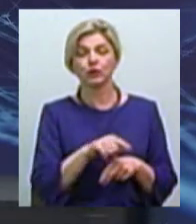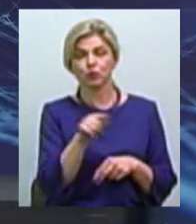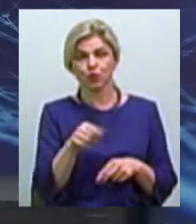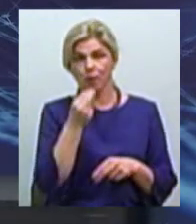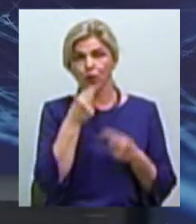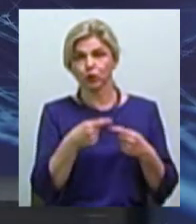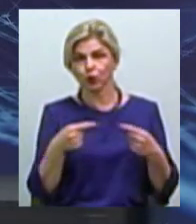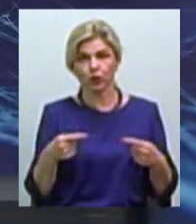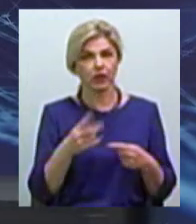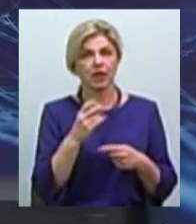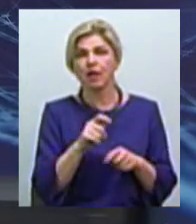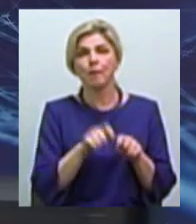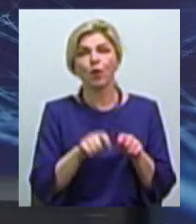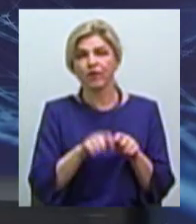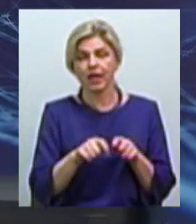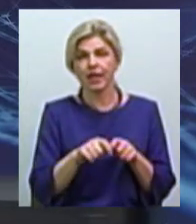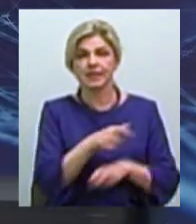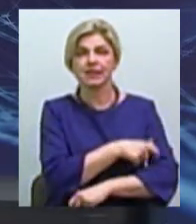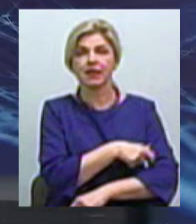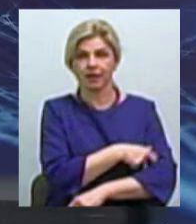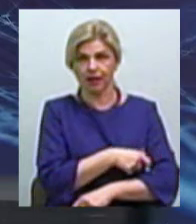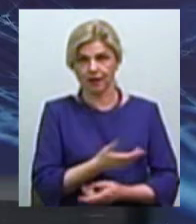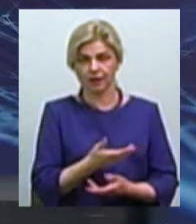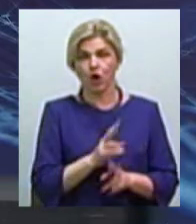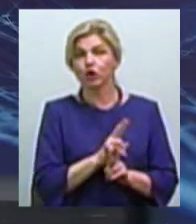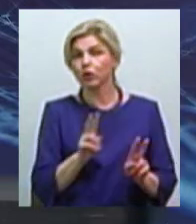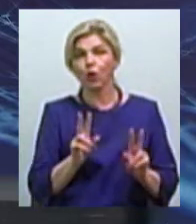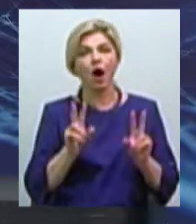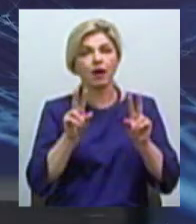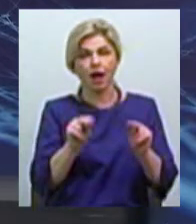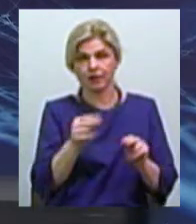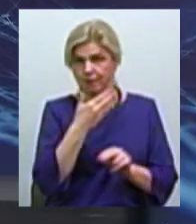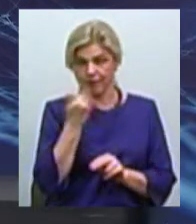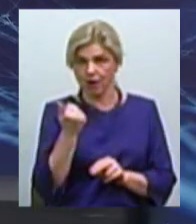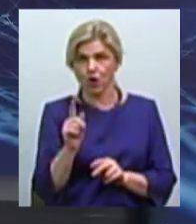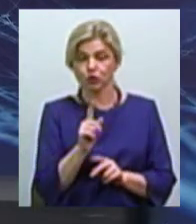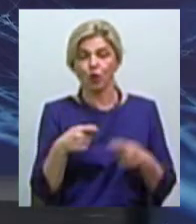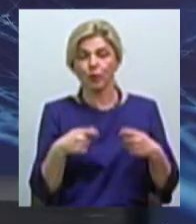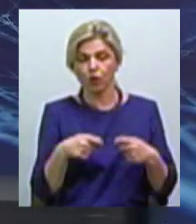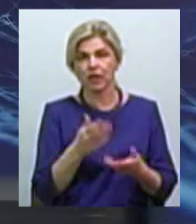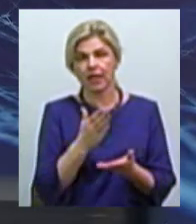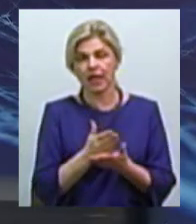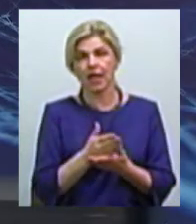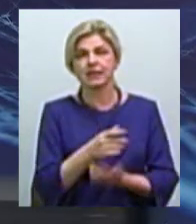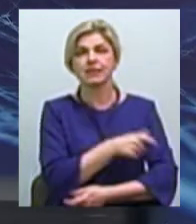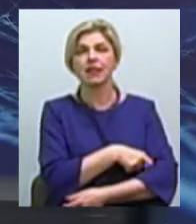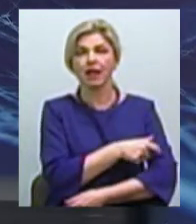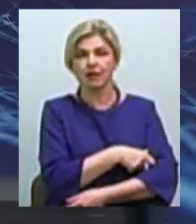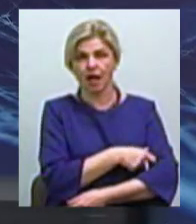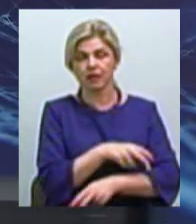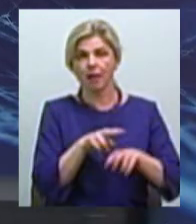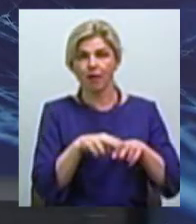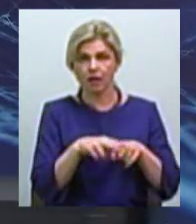санітарну експертизу. Ніхто не дає гарантії, що продавчині, які торгують, мають санітарний паспорт і не хворіють